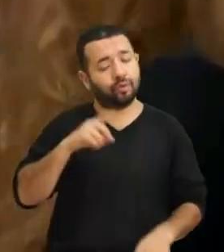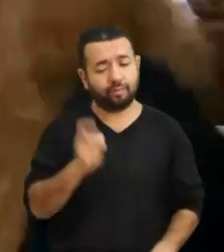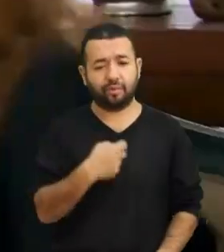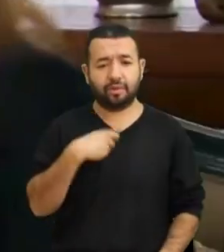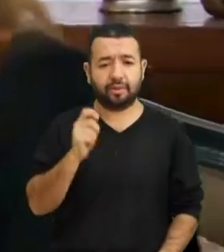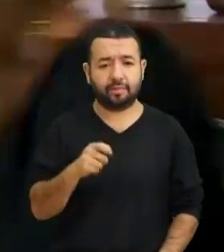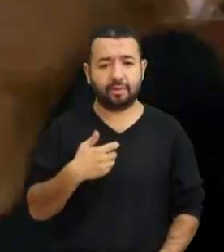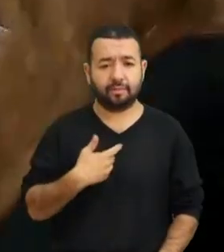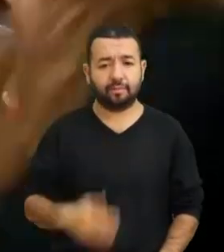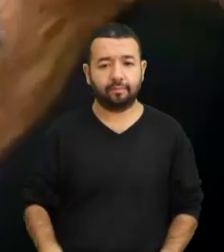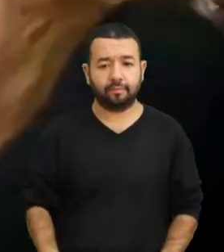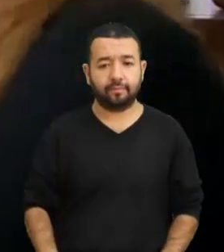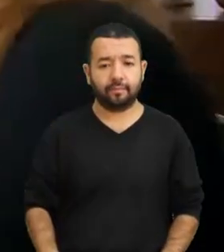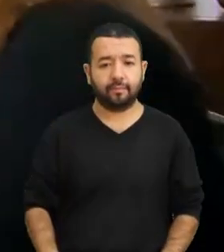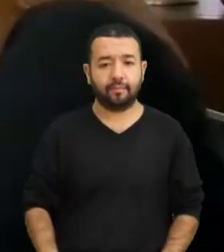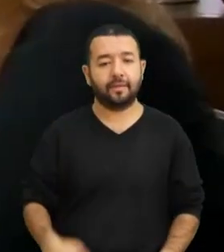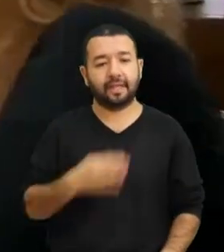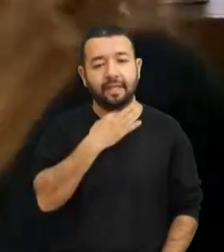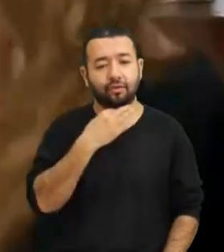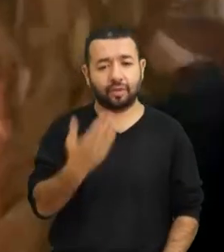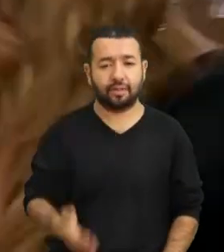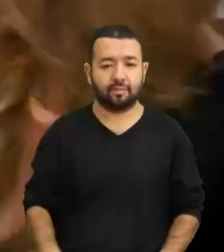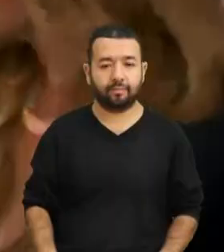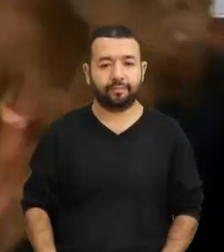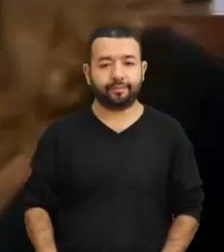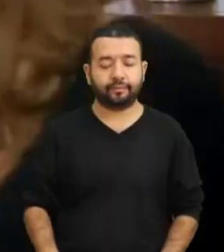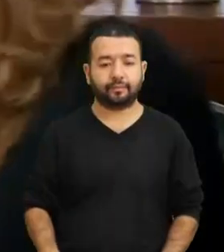bulacağım. Ay kardeşim, teşekkür ederim.